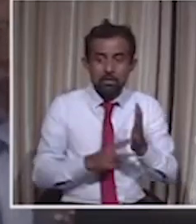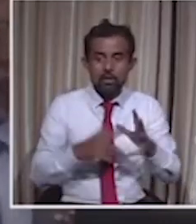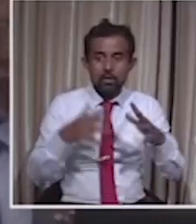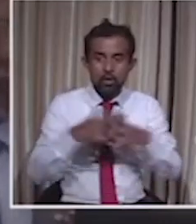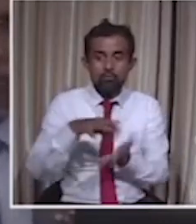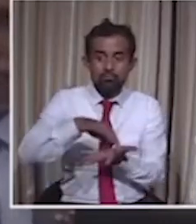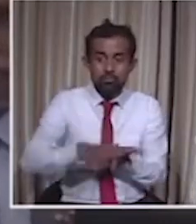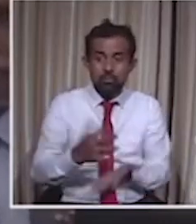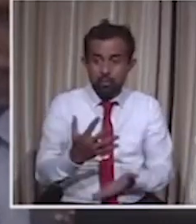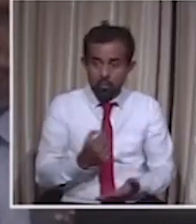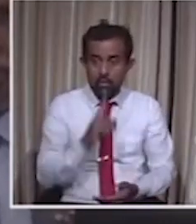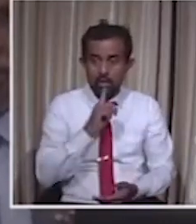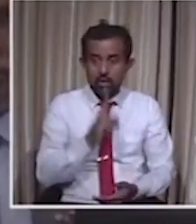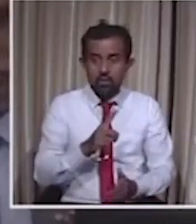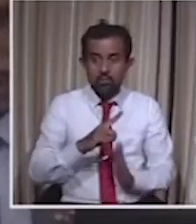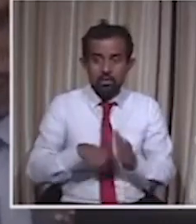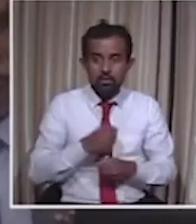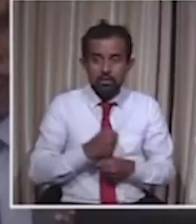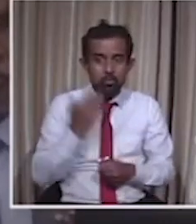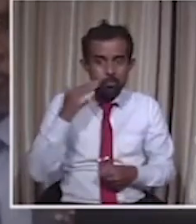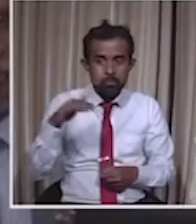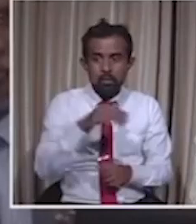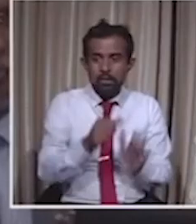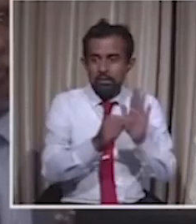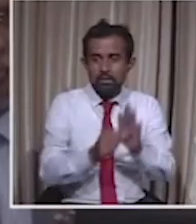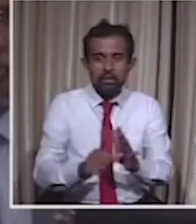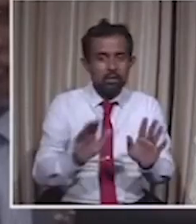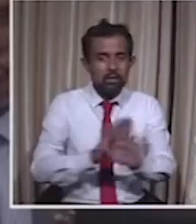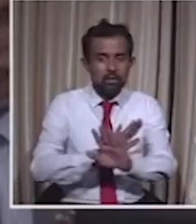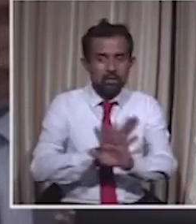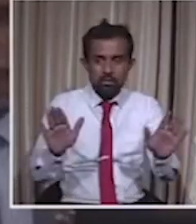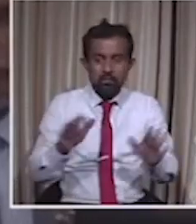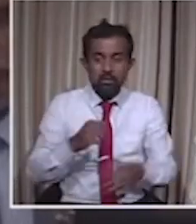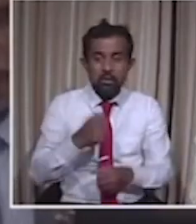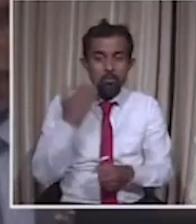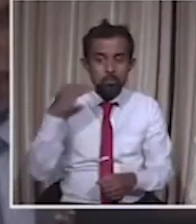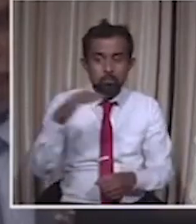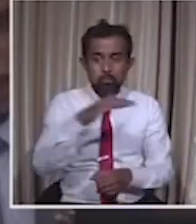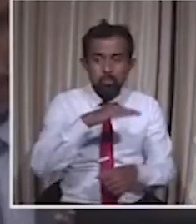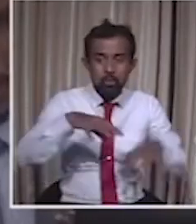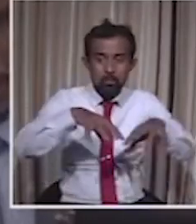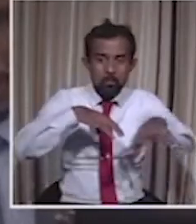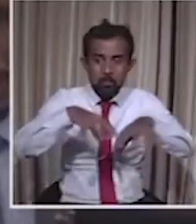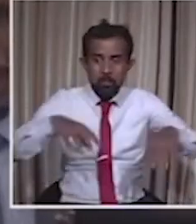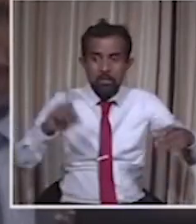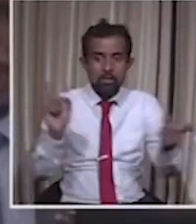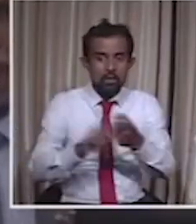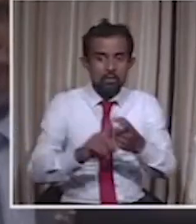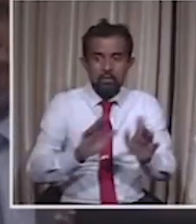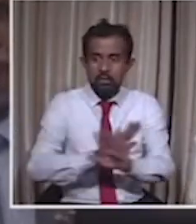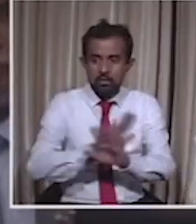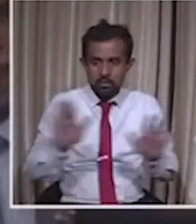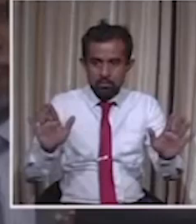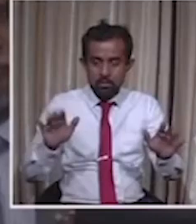කරන්න කියලා ඉල්ලන්නේ මේ රටේ සාමාන්‍ය මිනිස්සු තලන්න පෙළන්න නෙවෙයි. මේ රටේ ඉන්න මිනිස්සුන් වාර්ගිකව බෙදලා ගැටුම් හදන්න නෙවෙයි.